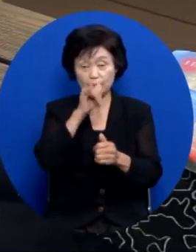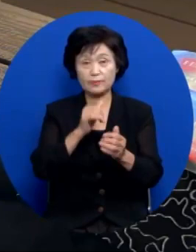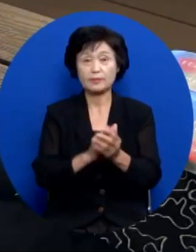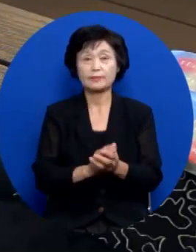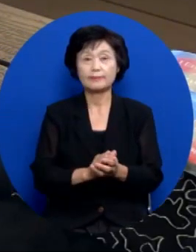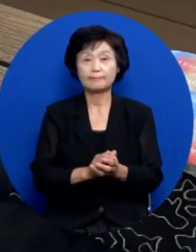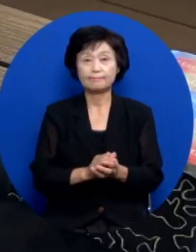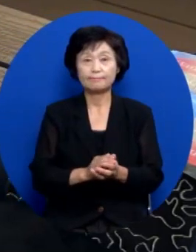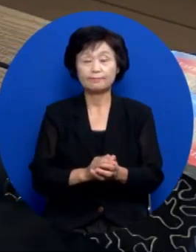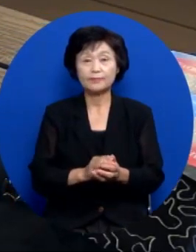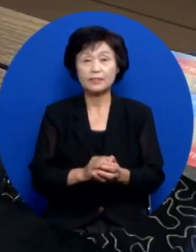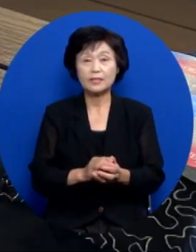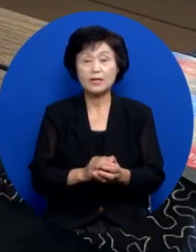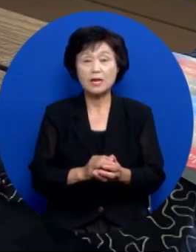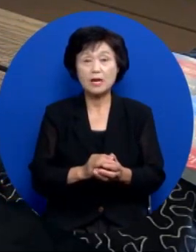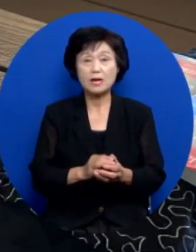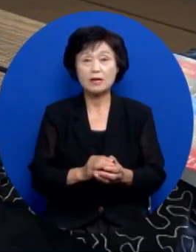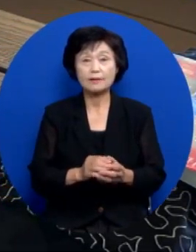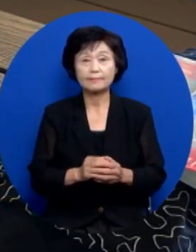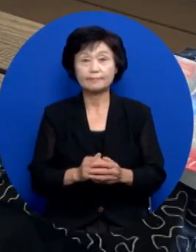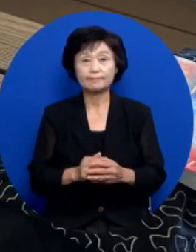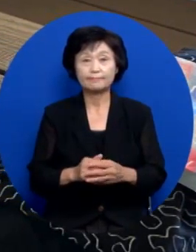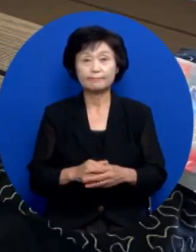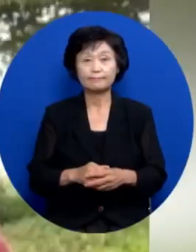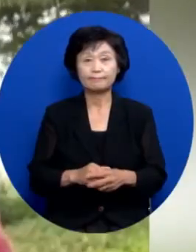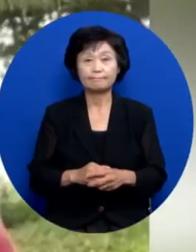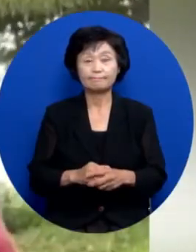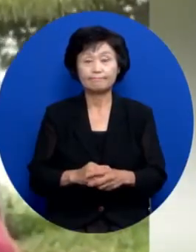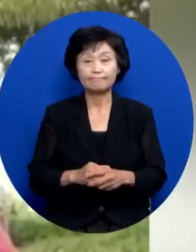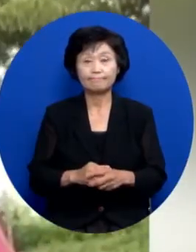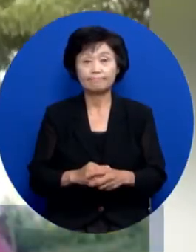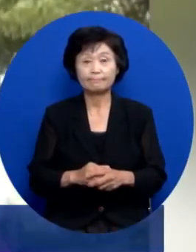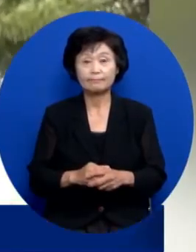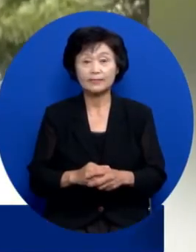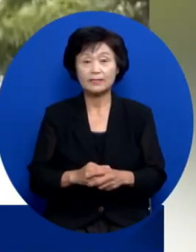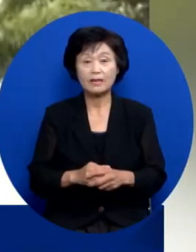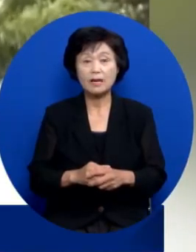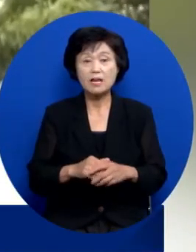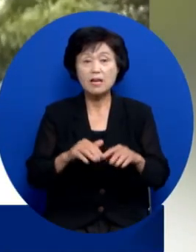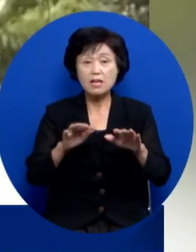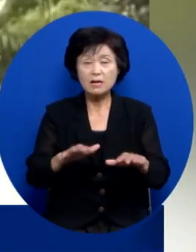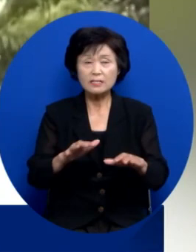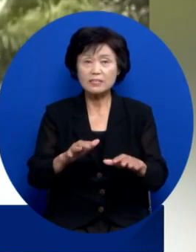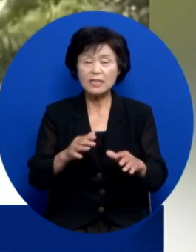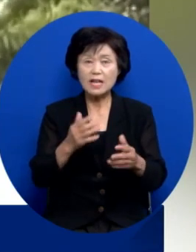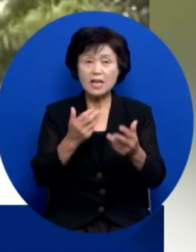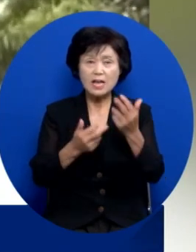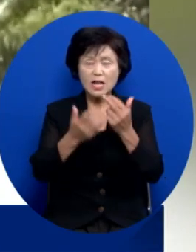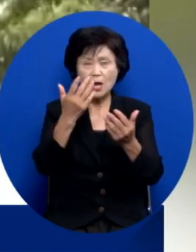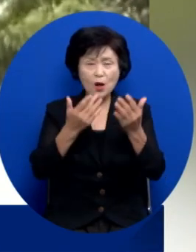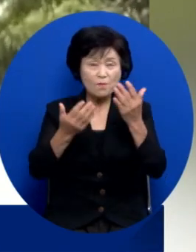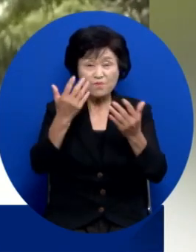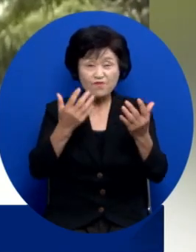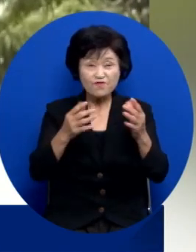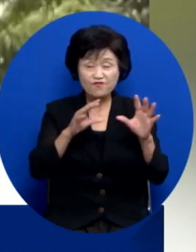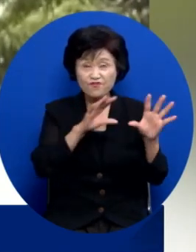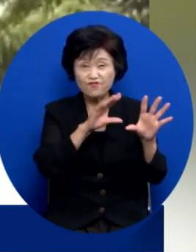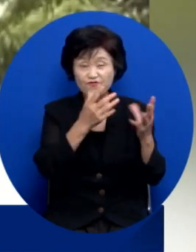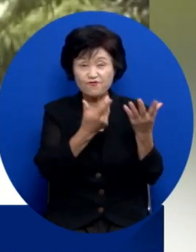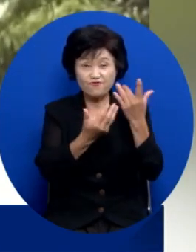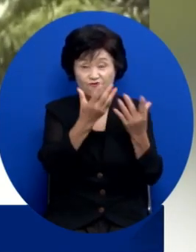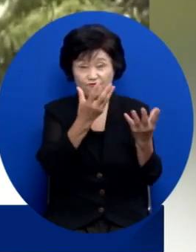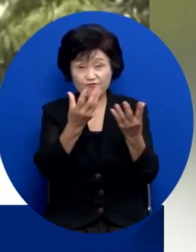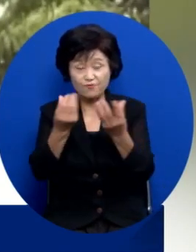직접 조달해 희망박스를 전달하고 있습니다. 지금 현재 산불이 85% 정도 진압이